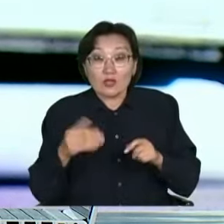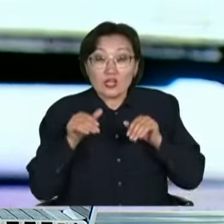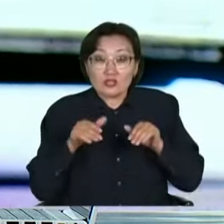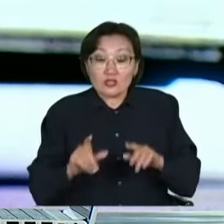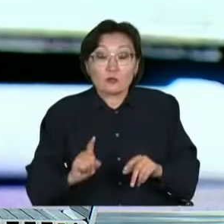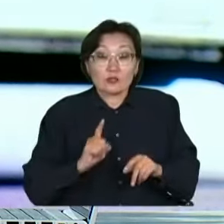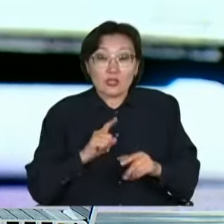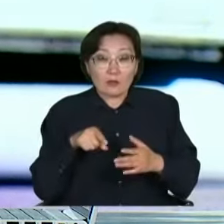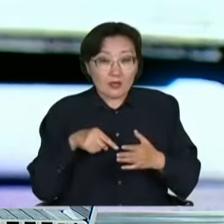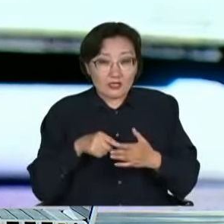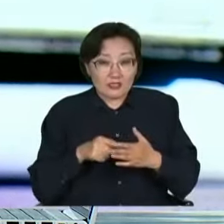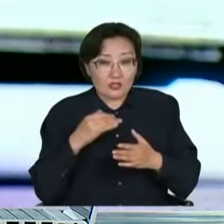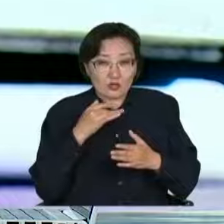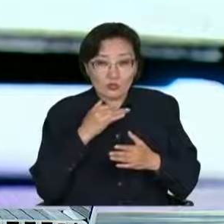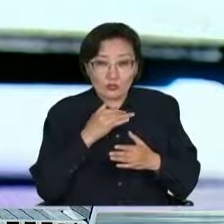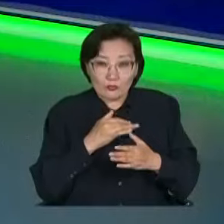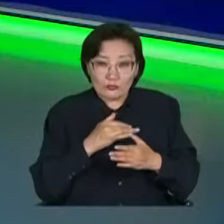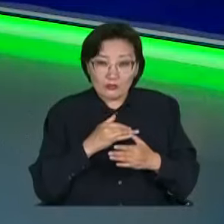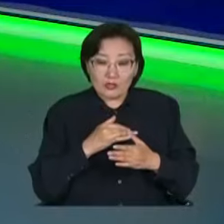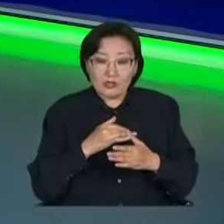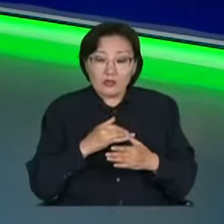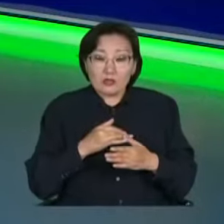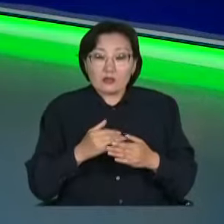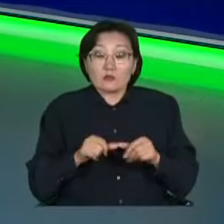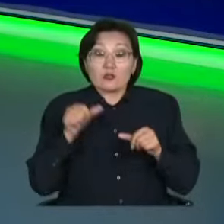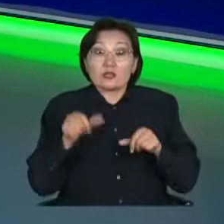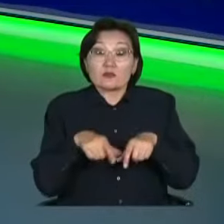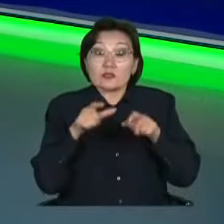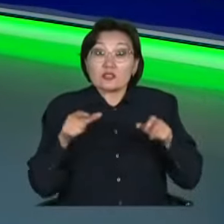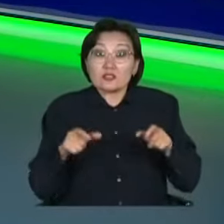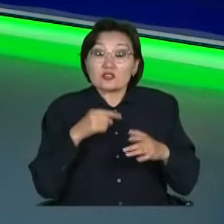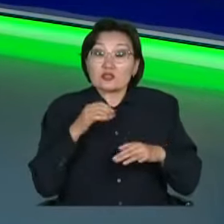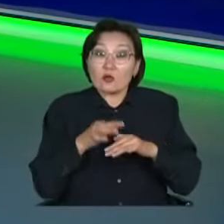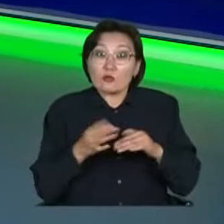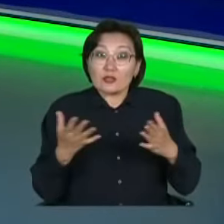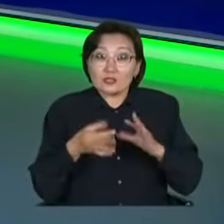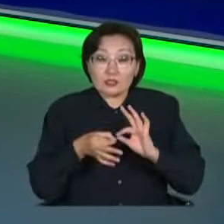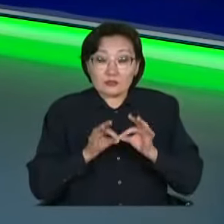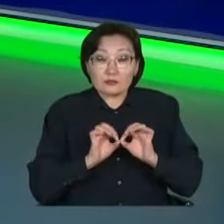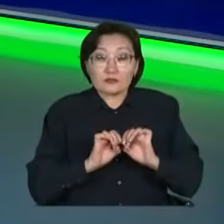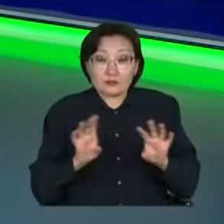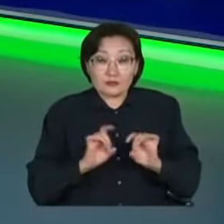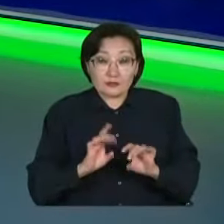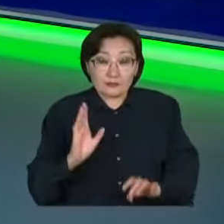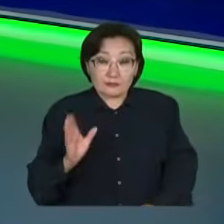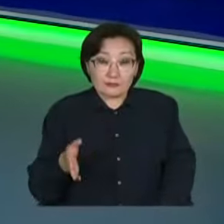күтіп жүрген мәселелер әлі шаш етектен. Ерекше жандар не дейді? Тілшіміз біліп қайтты.